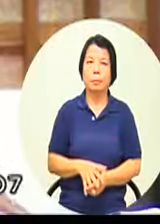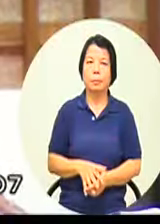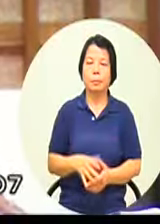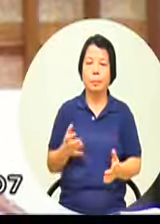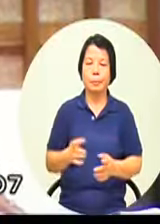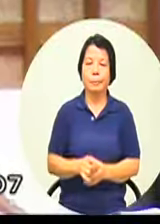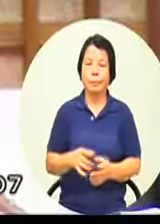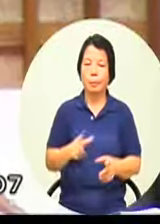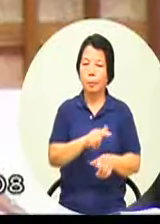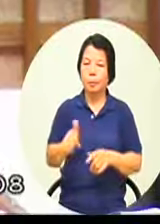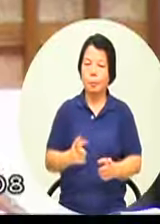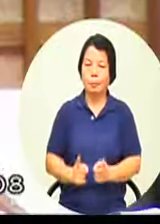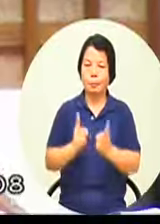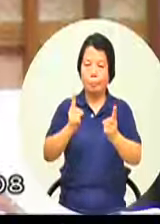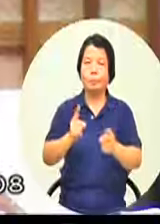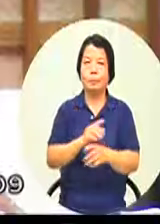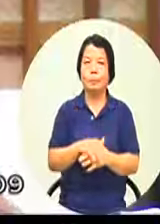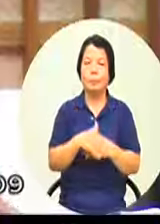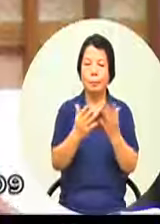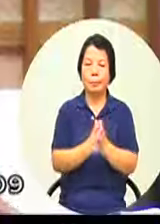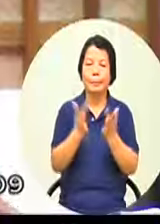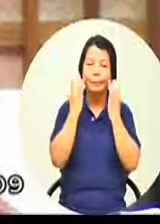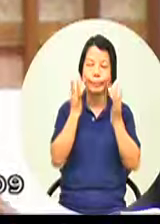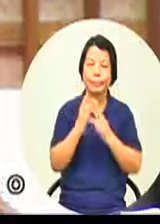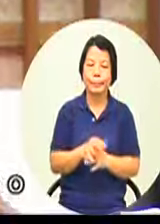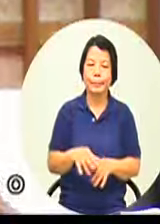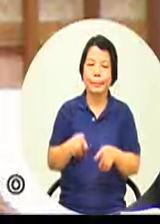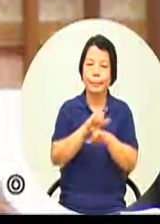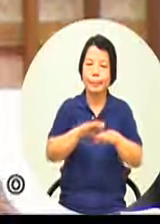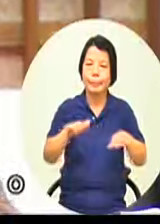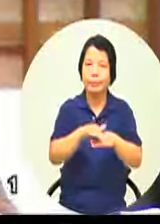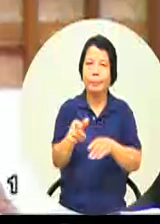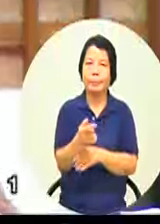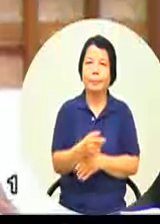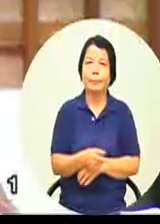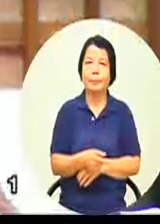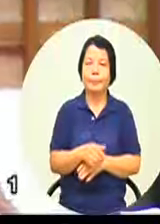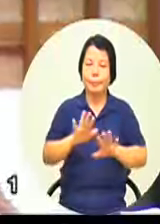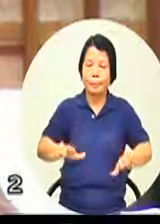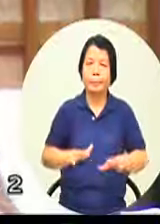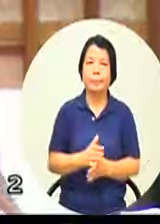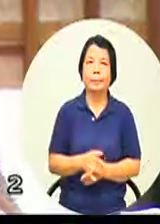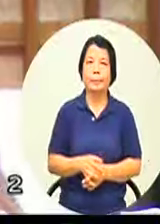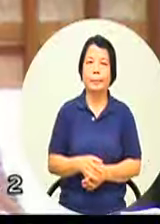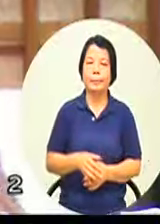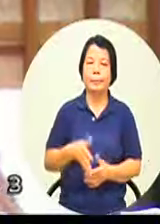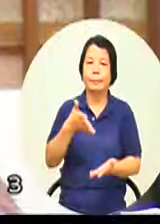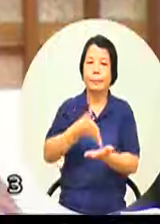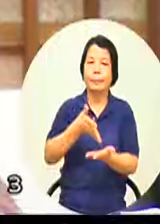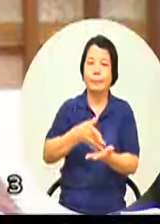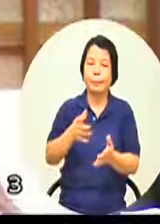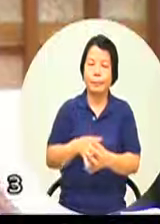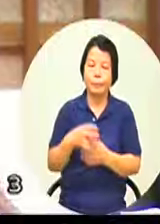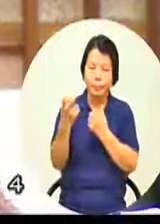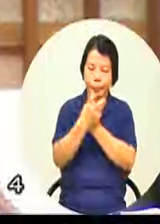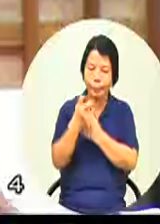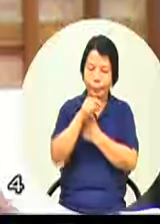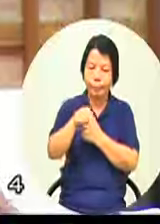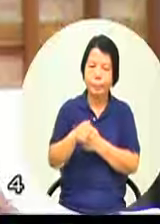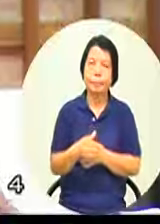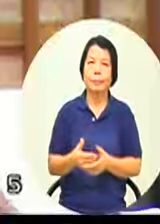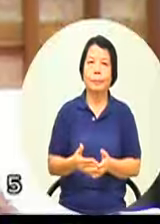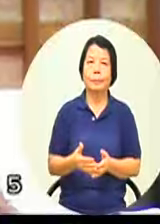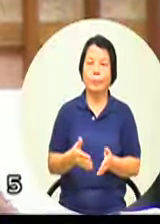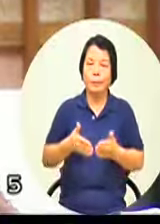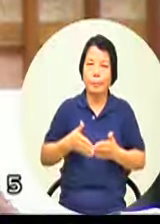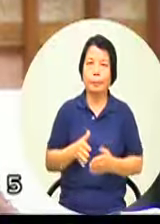价的一个平衡，我们的菜价的一个平衡，这就是我们今天在这边要跟你检讨的。检讨我们就